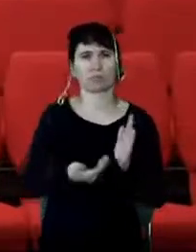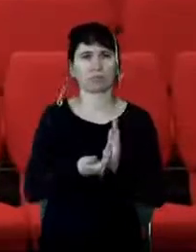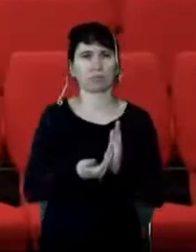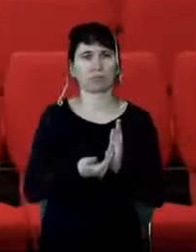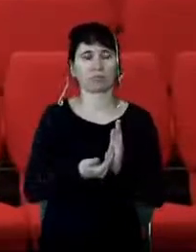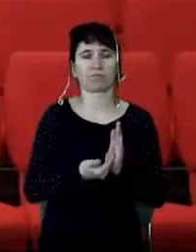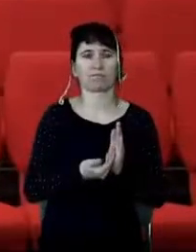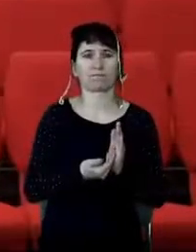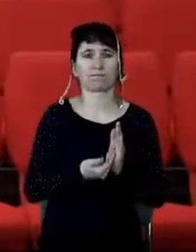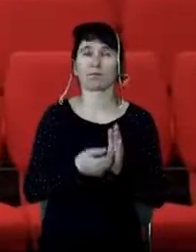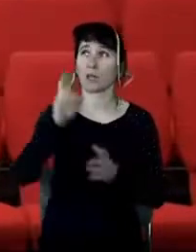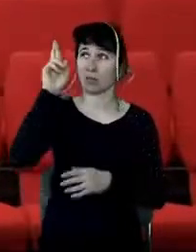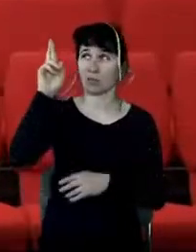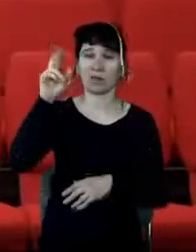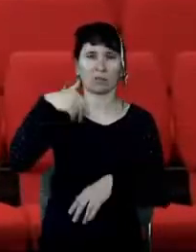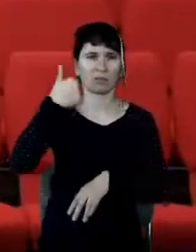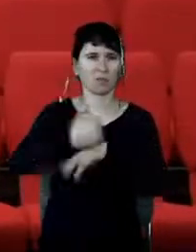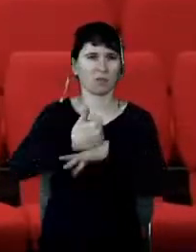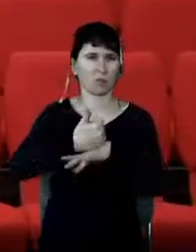Я